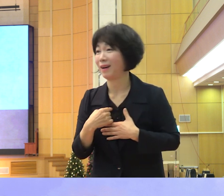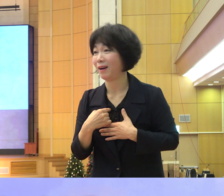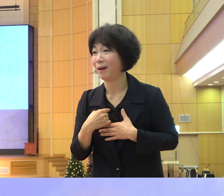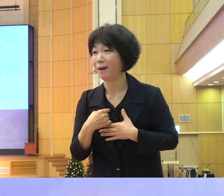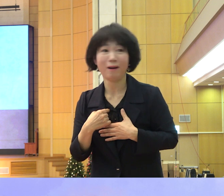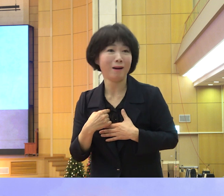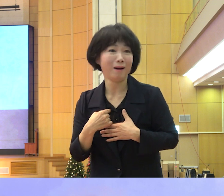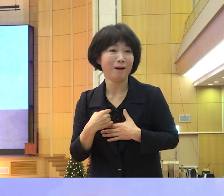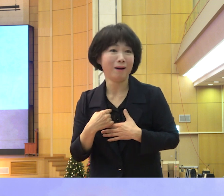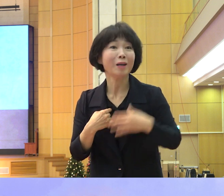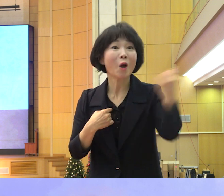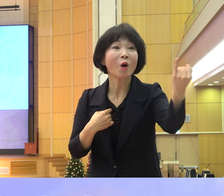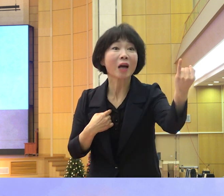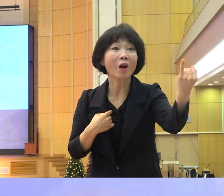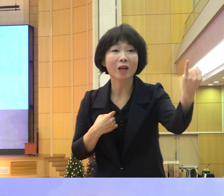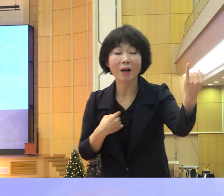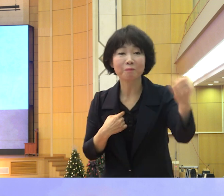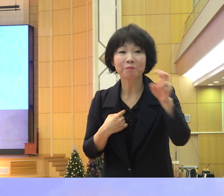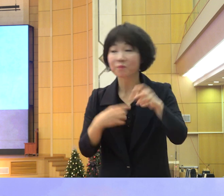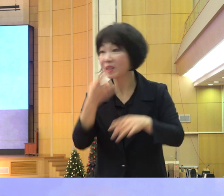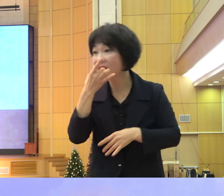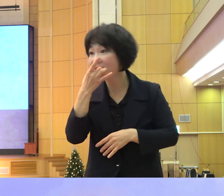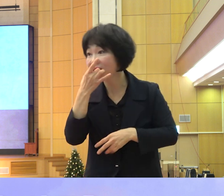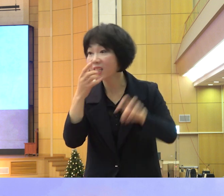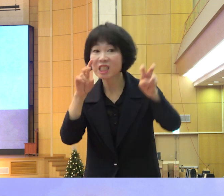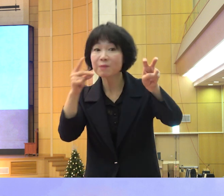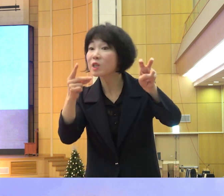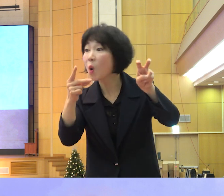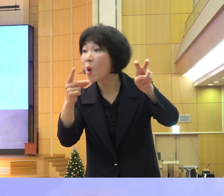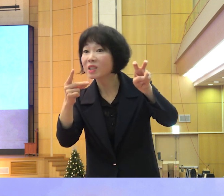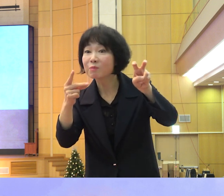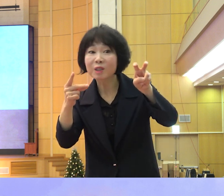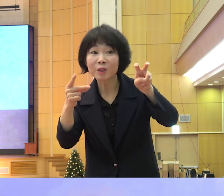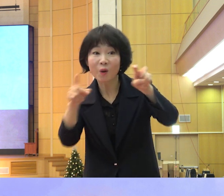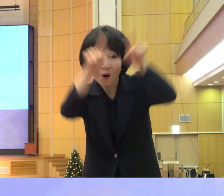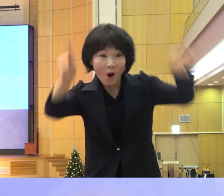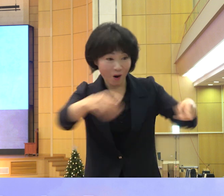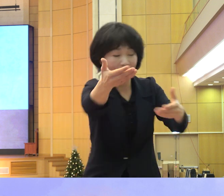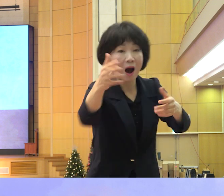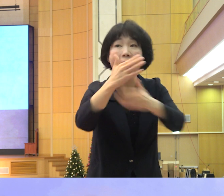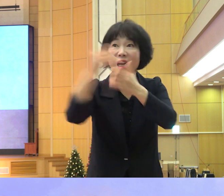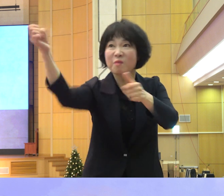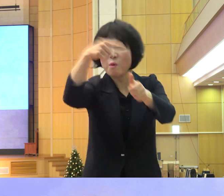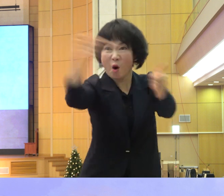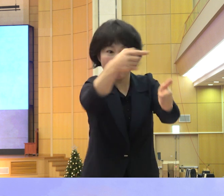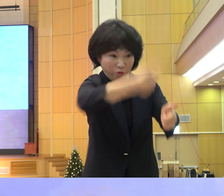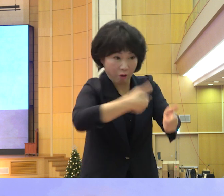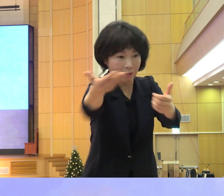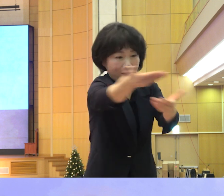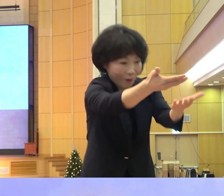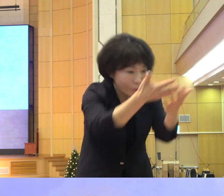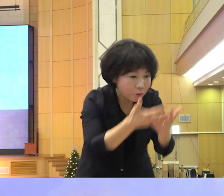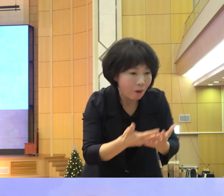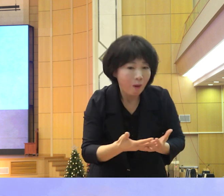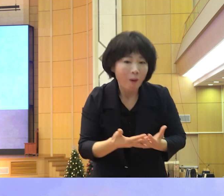그거 쌀 20kg짜리 쌀통에서 받다가 우리한테 하나님이 갖다 주라고 해서 갖다 주고 난 다음에